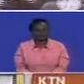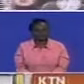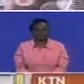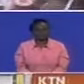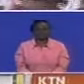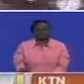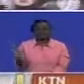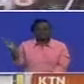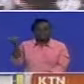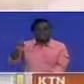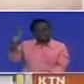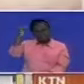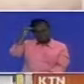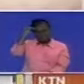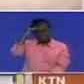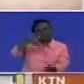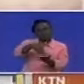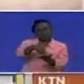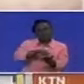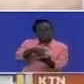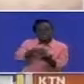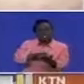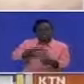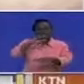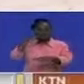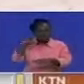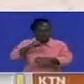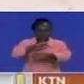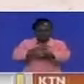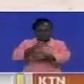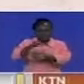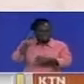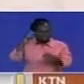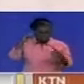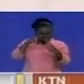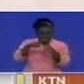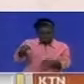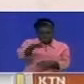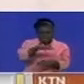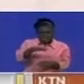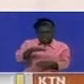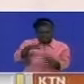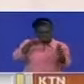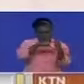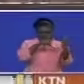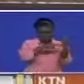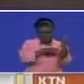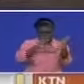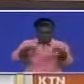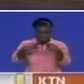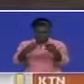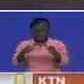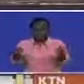Wizara ya elimu imeonekana kulegeza kamba kwa shule zinazojengwa bila kujali mazingira ya elimu bora. Masharti yatakapotolewa na